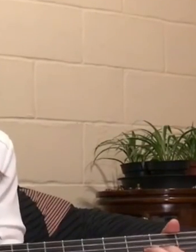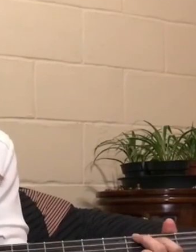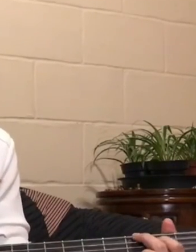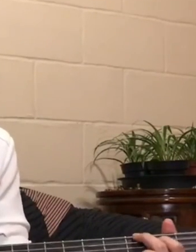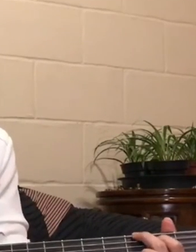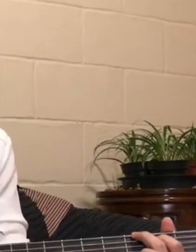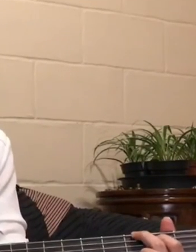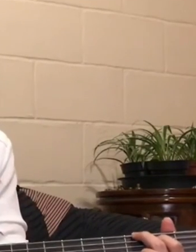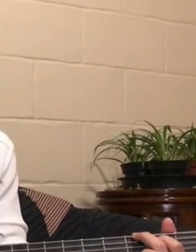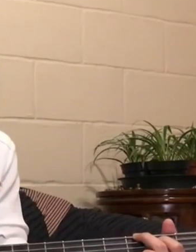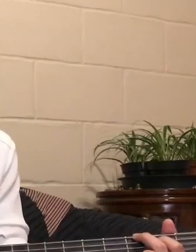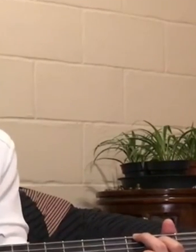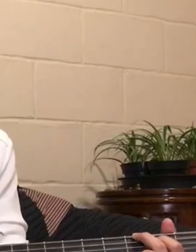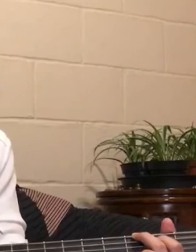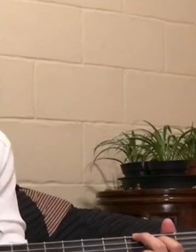segalanya.